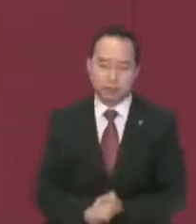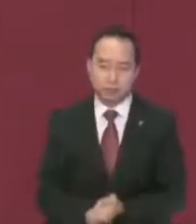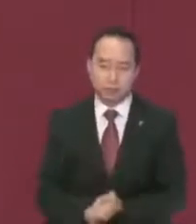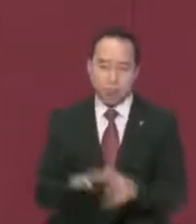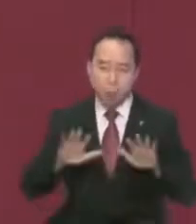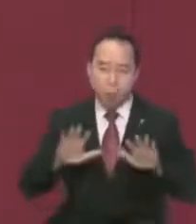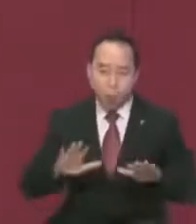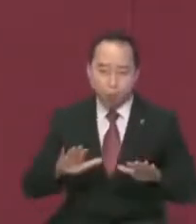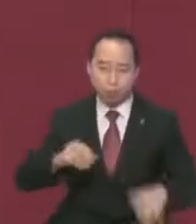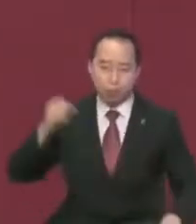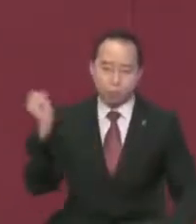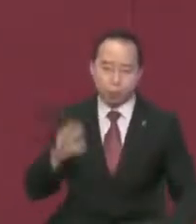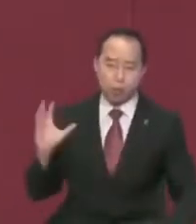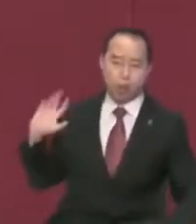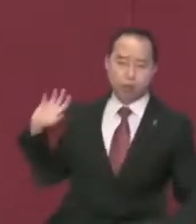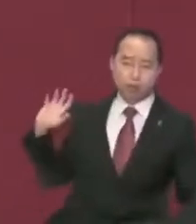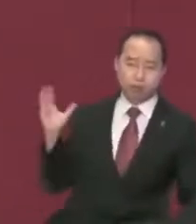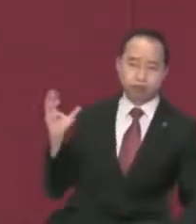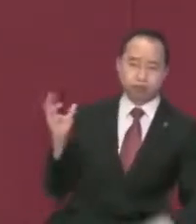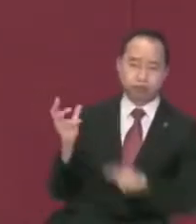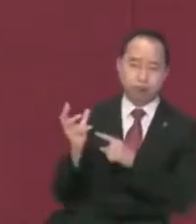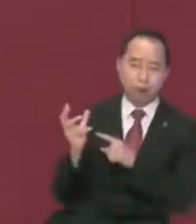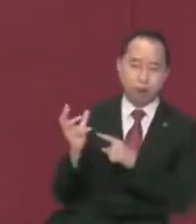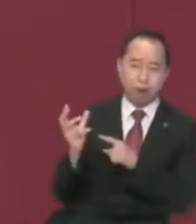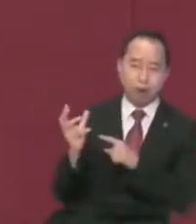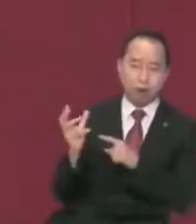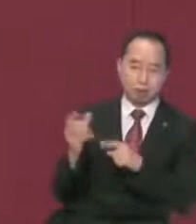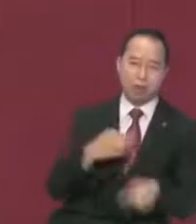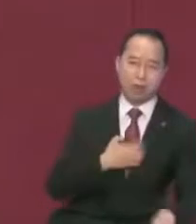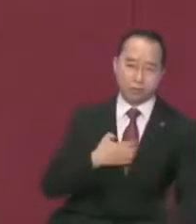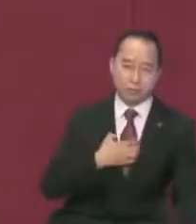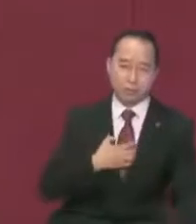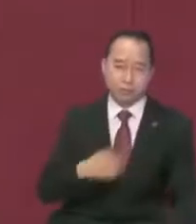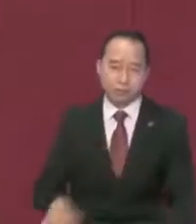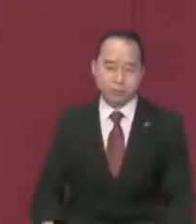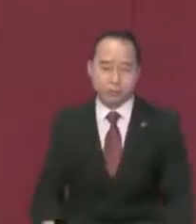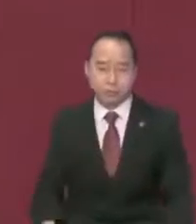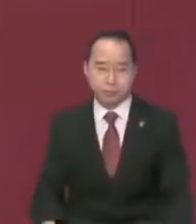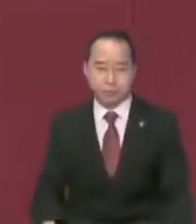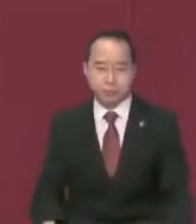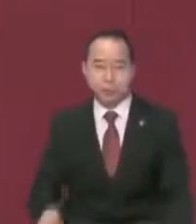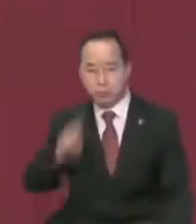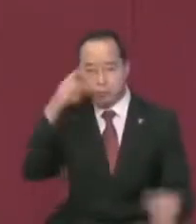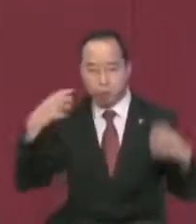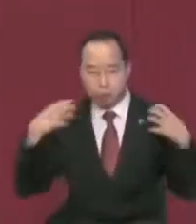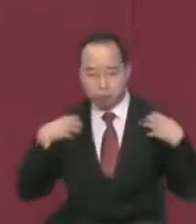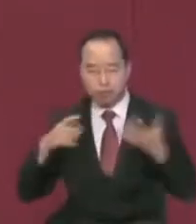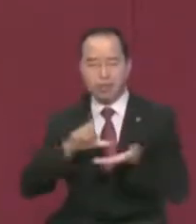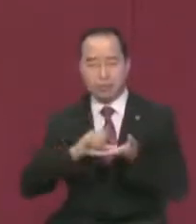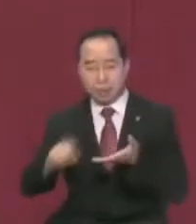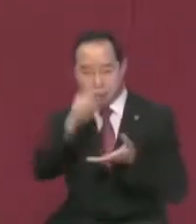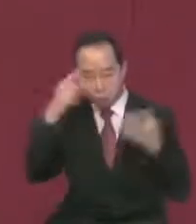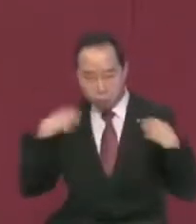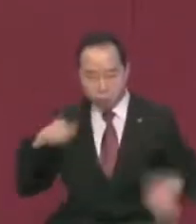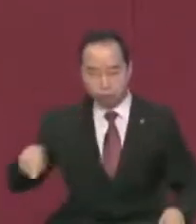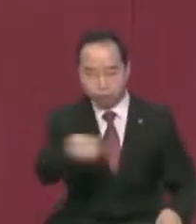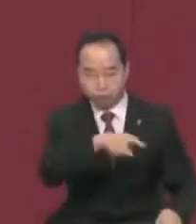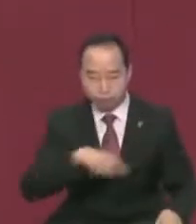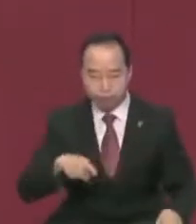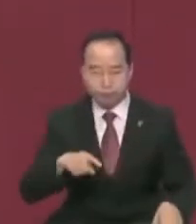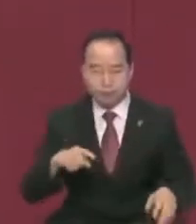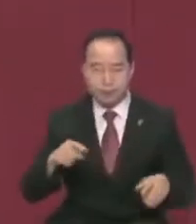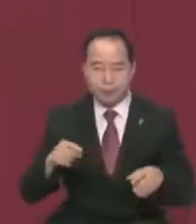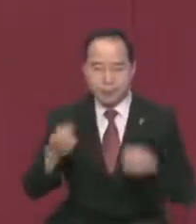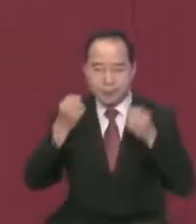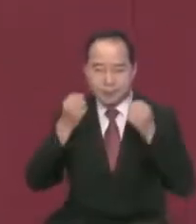오고 있습니다. 걱정입니다. 정부와 지방자치단체는 세심하게